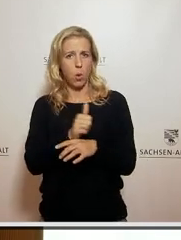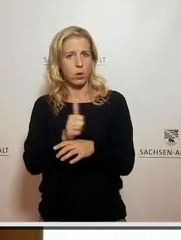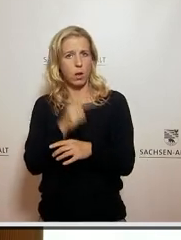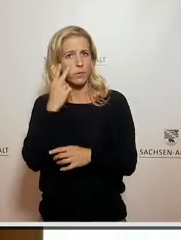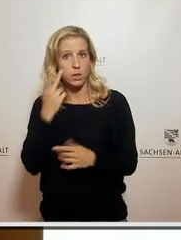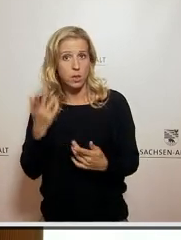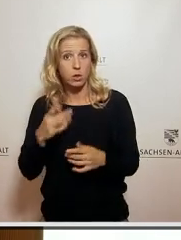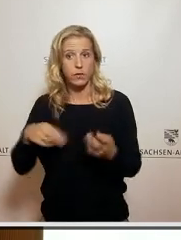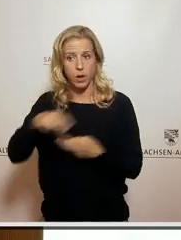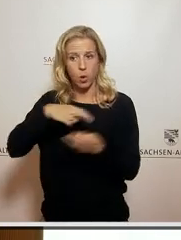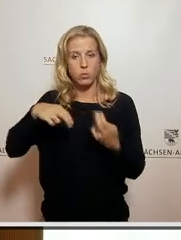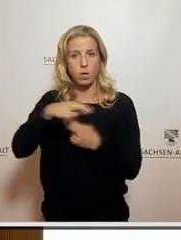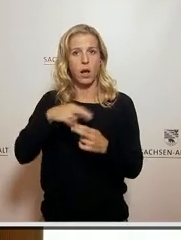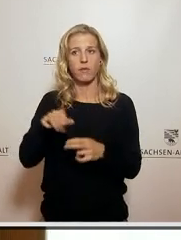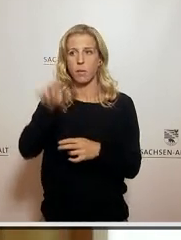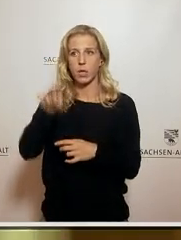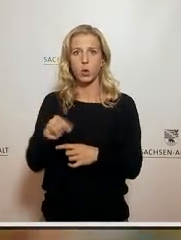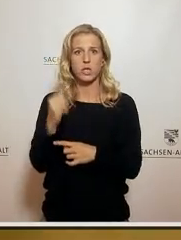mit Maskengegnern?